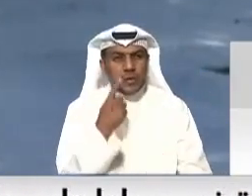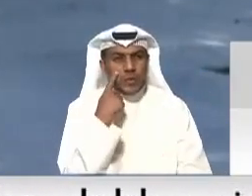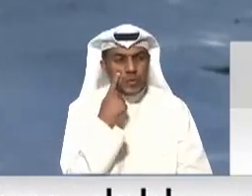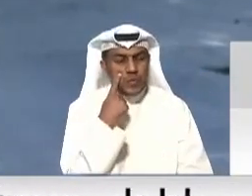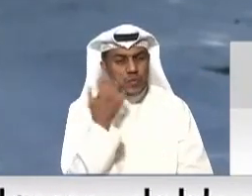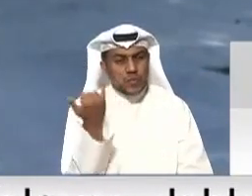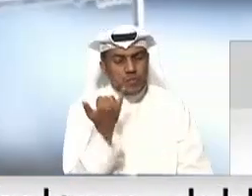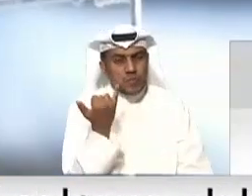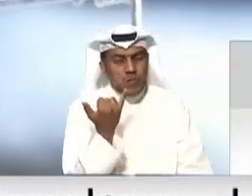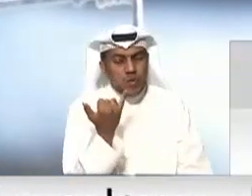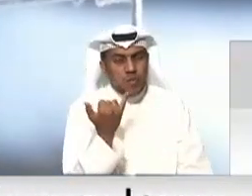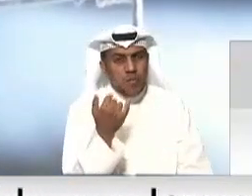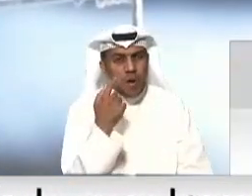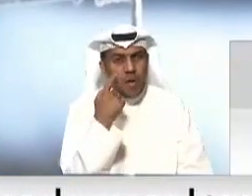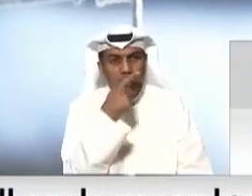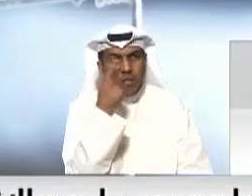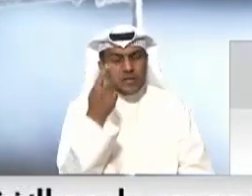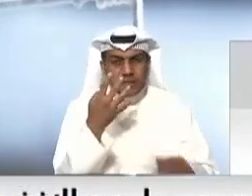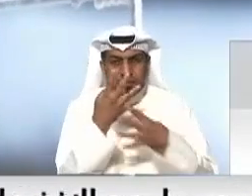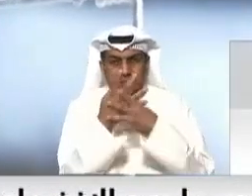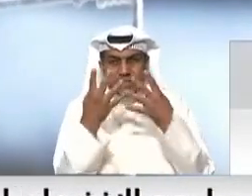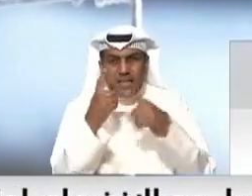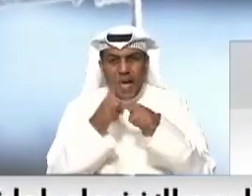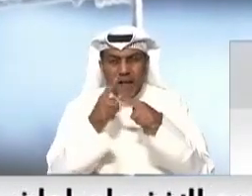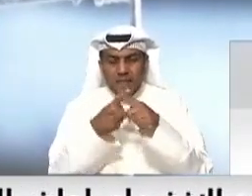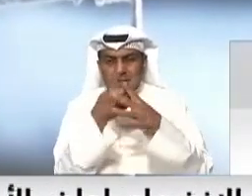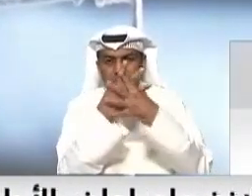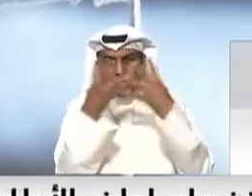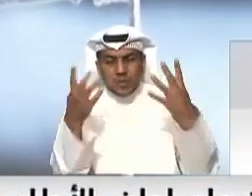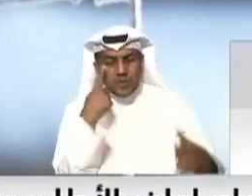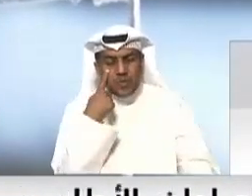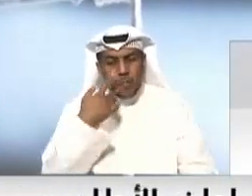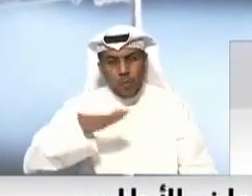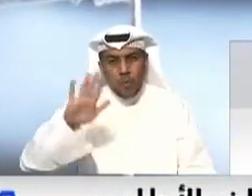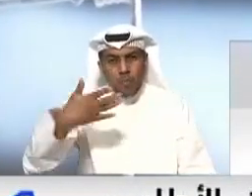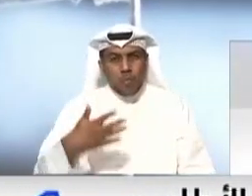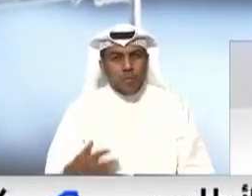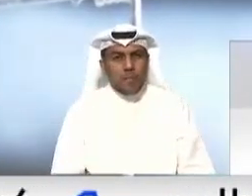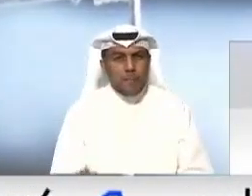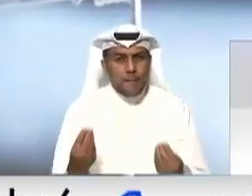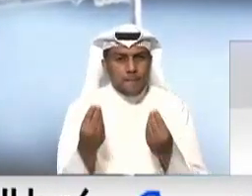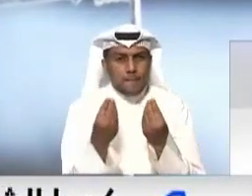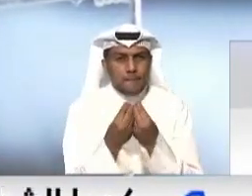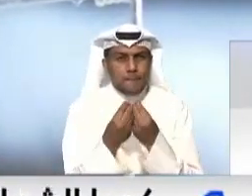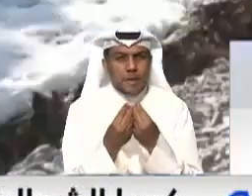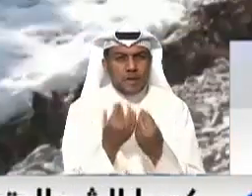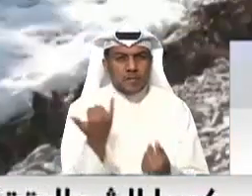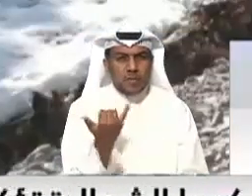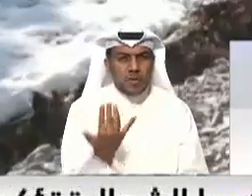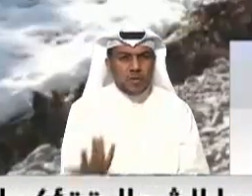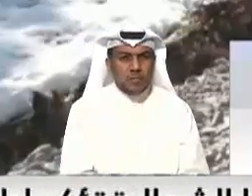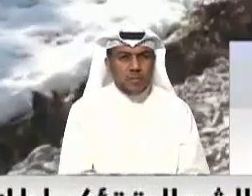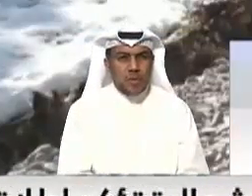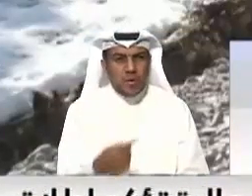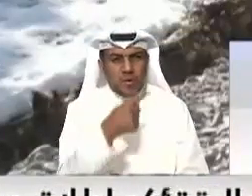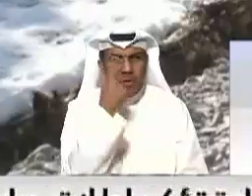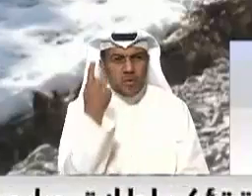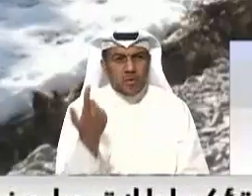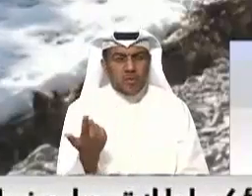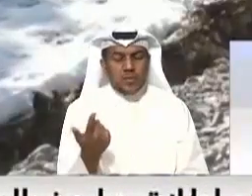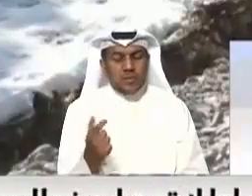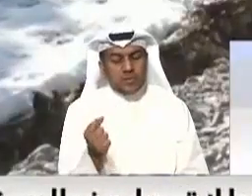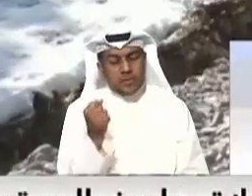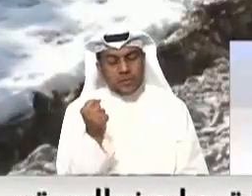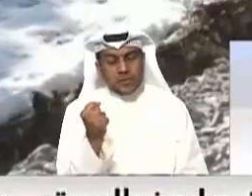إلا إيقاف أي محاولة غزو، لكن سيكون مزودا بمعدات مراقبة. ومن المقرر أن